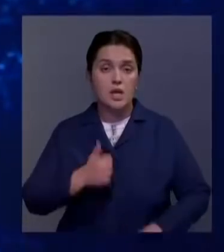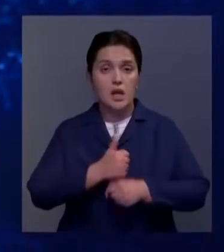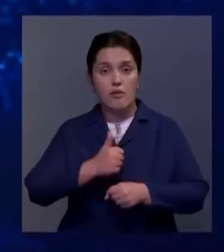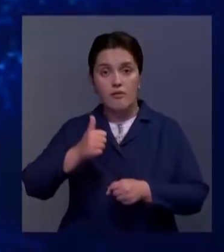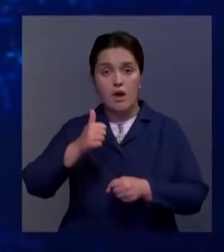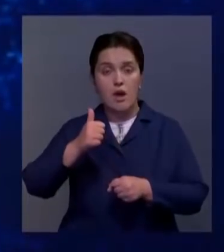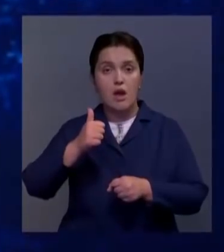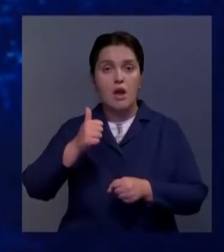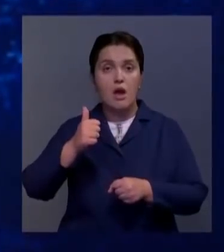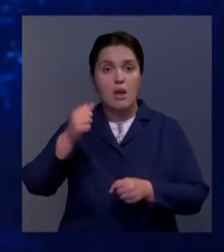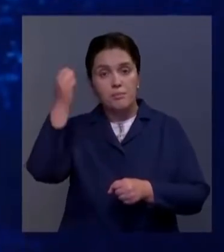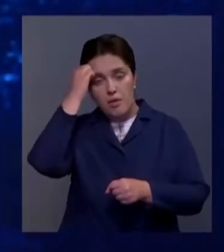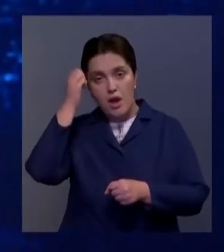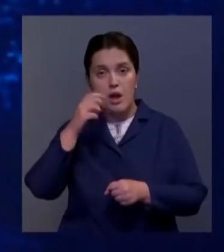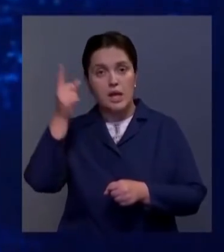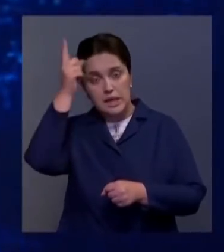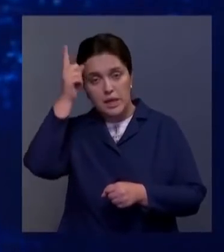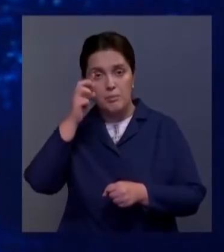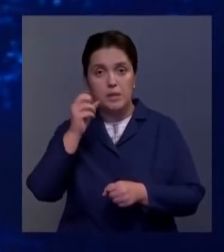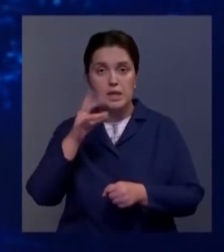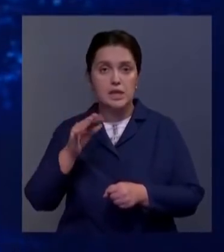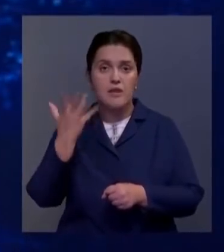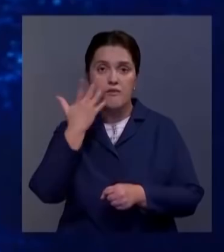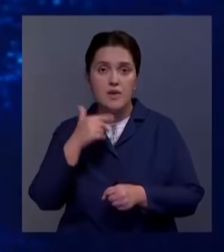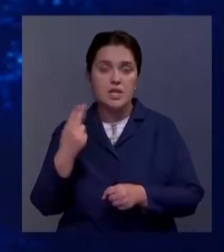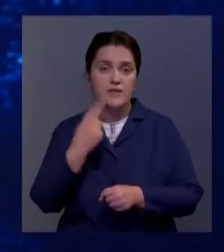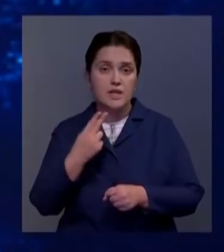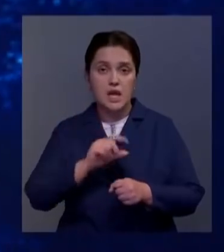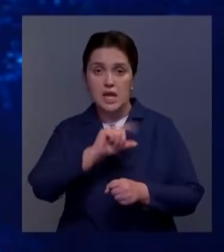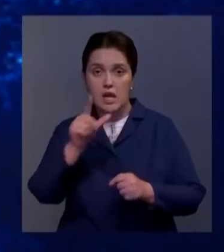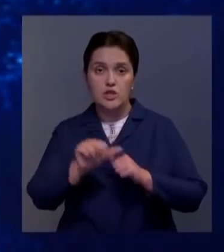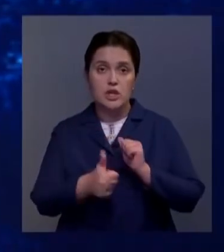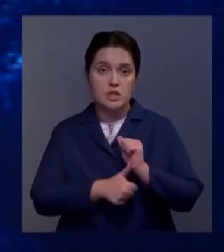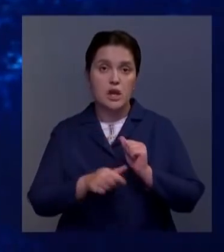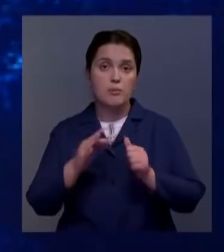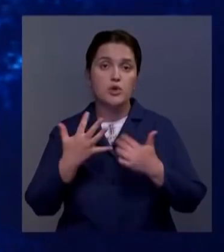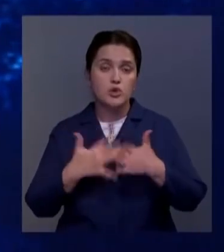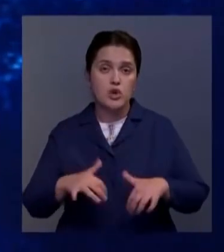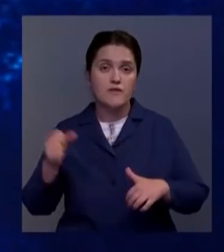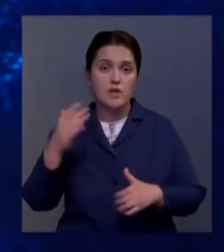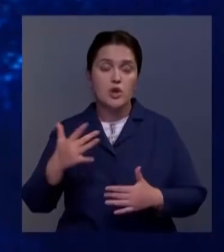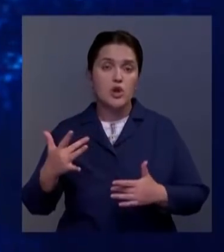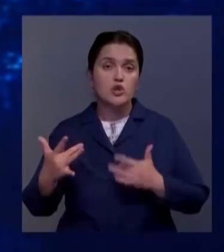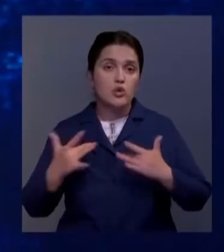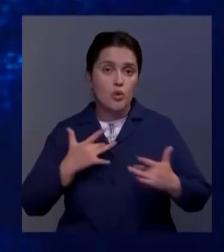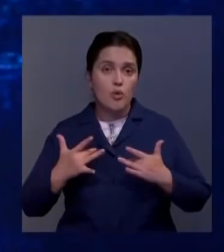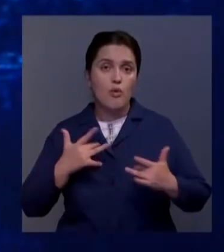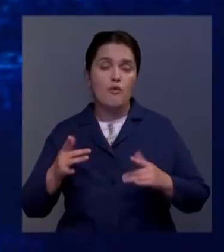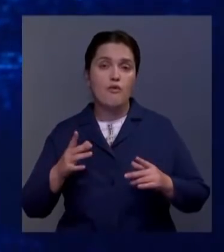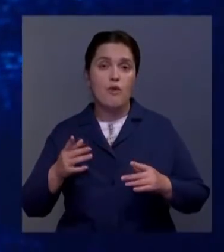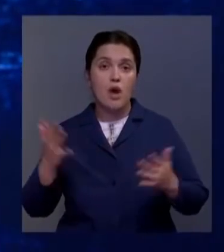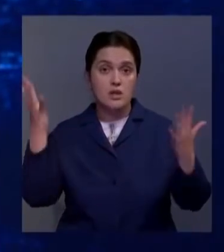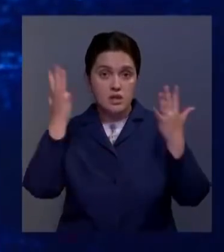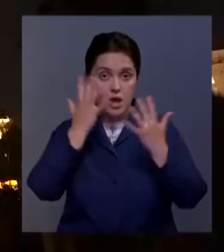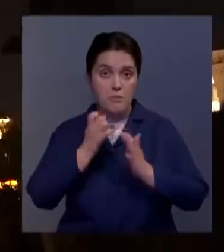Главные достопримечательности Берлина окрасились во все цвета радуги. 16-е по счету световое шоу проходит в немецкой столице. С наступлением темноты